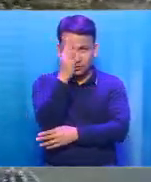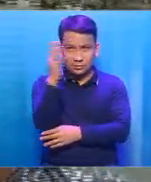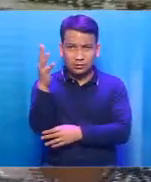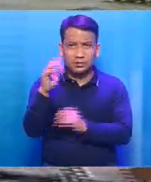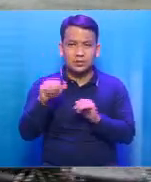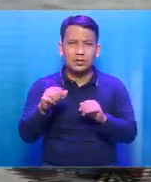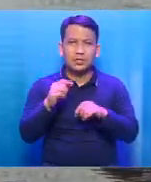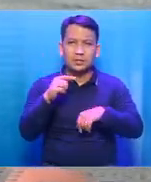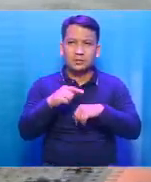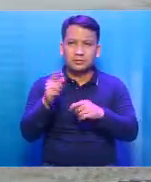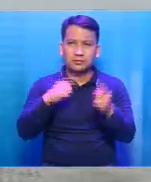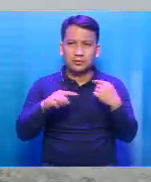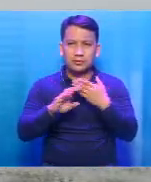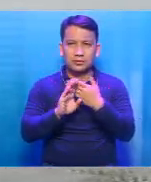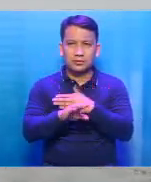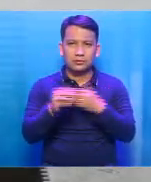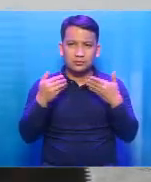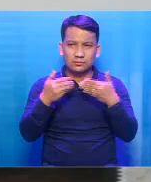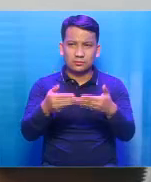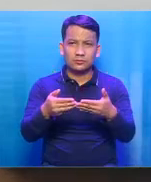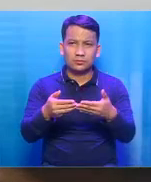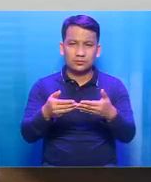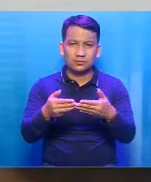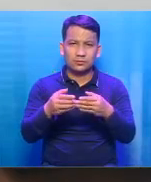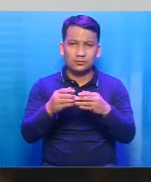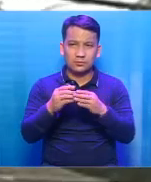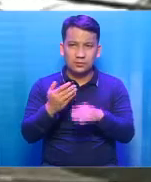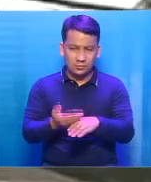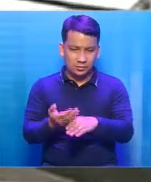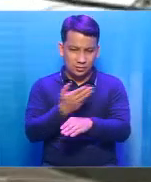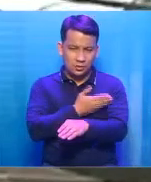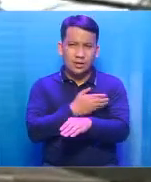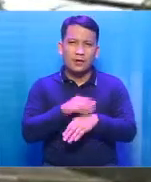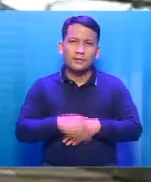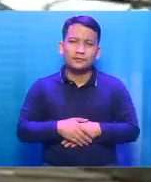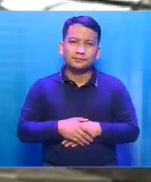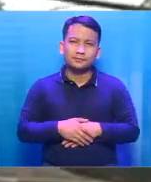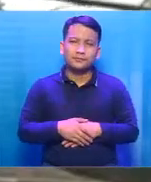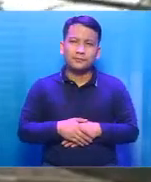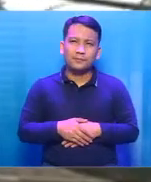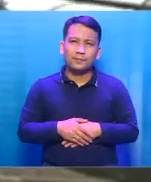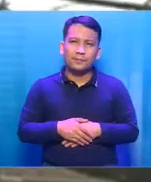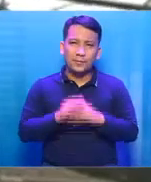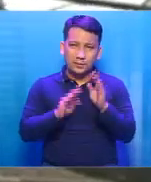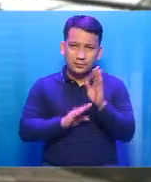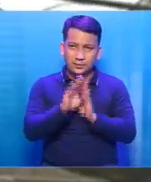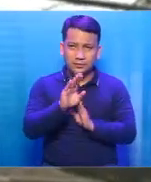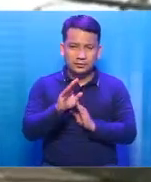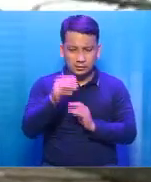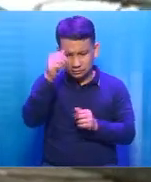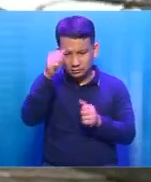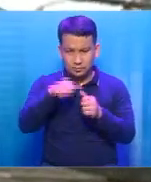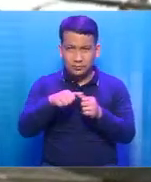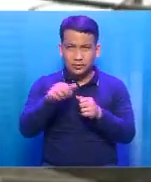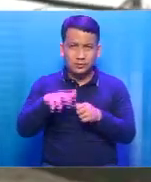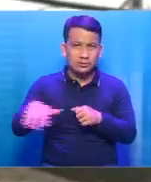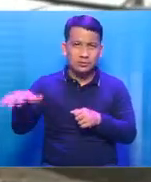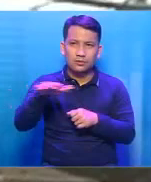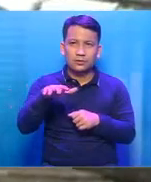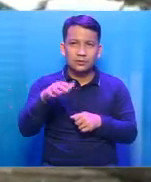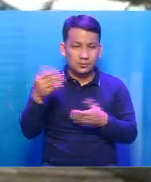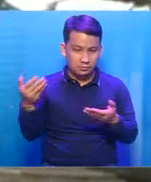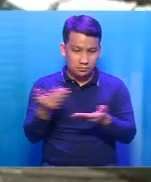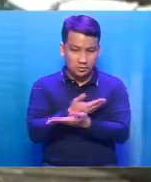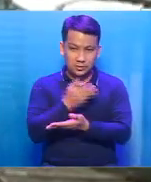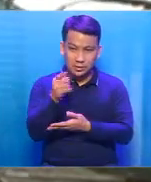ay senyales ng patuloy nilang pagbangon. Medyo nagsasariba ng mga paligid.